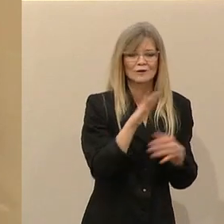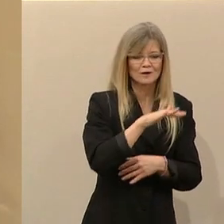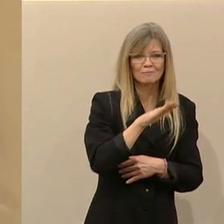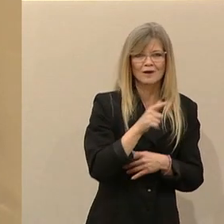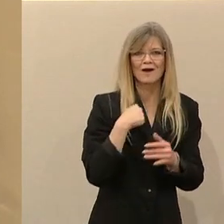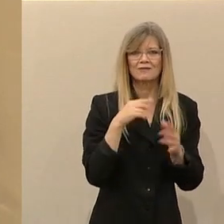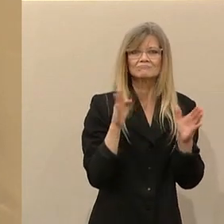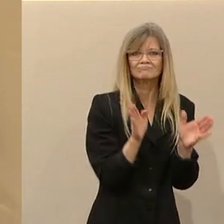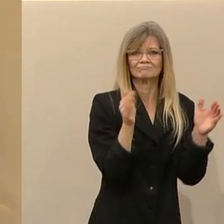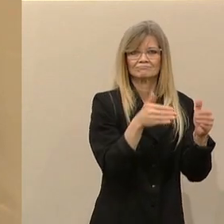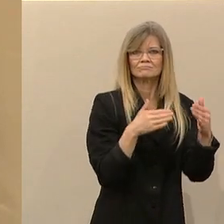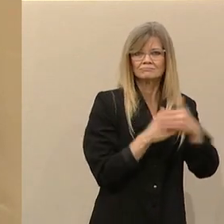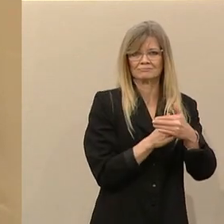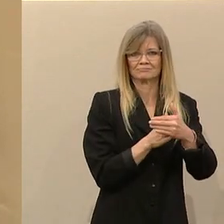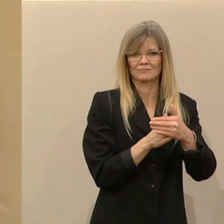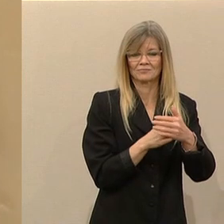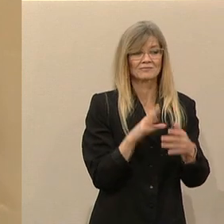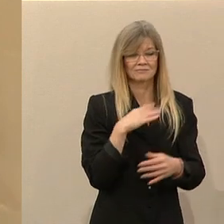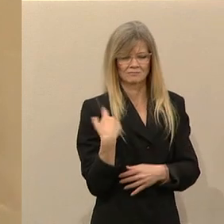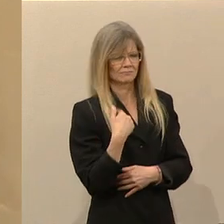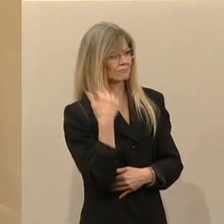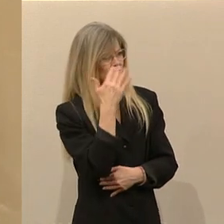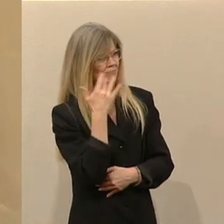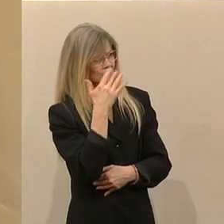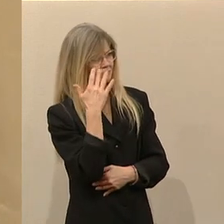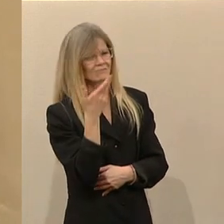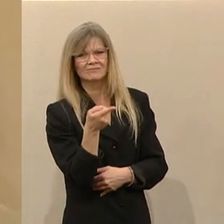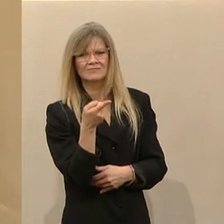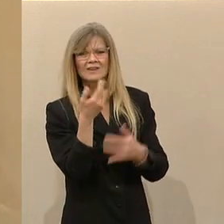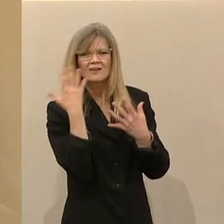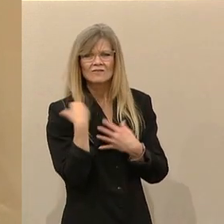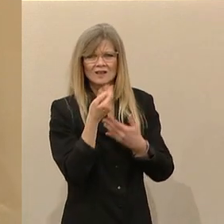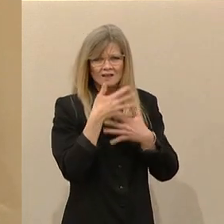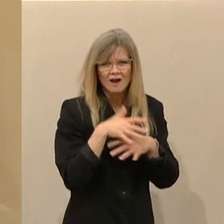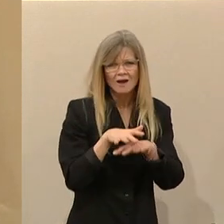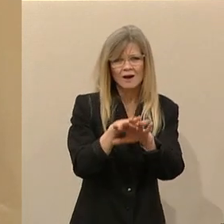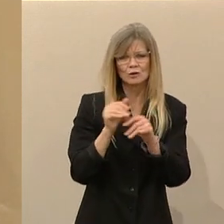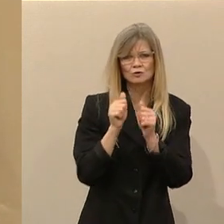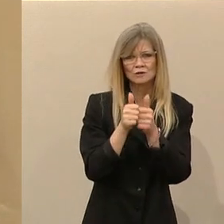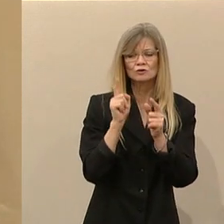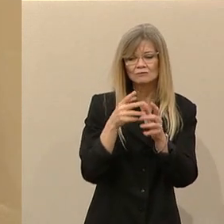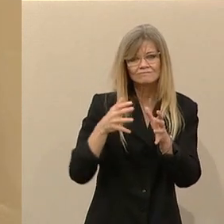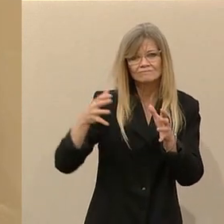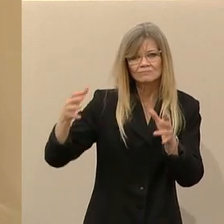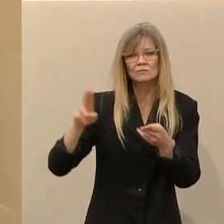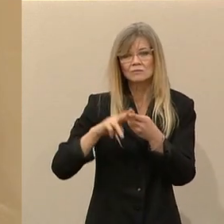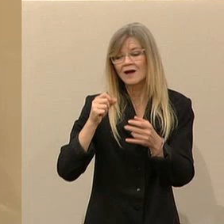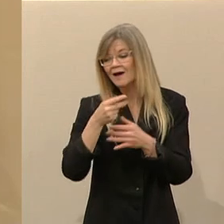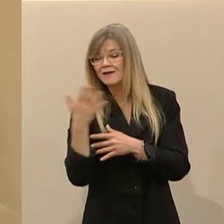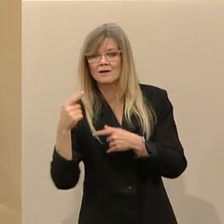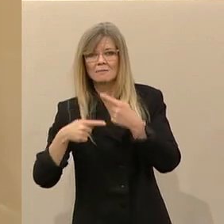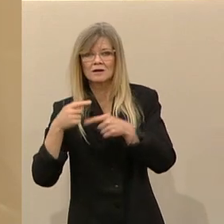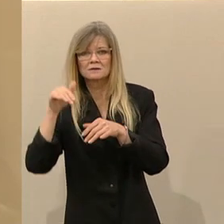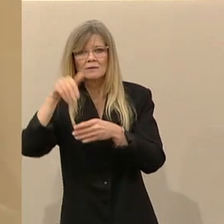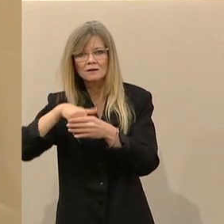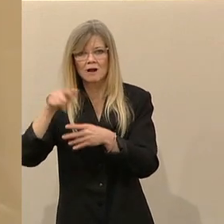besser, darüber nachzudenken, die Wiedereingliederungshilfe auszubauen und einige Maßnahmen beim AMS zu reformieren.